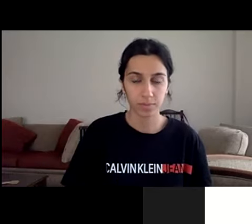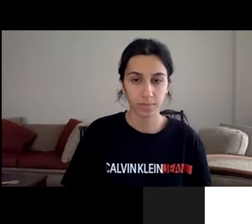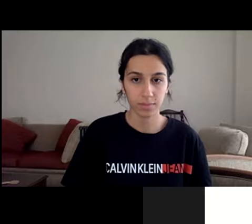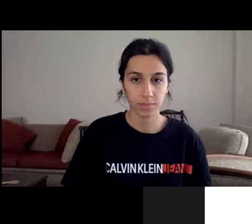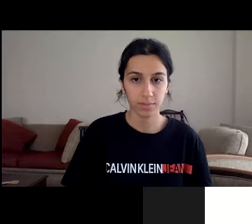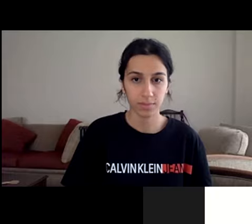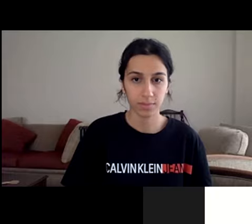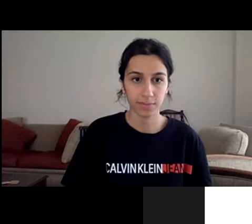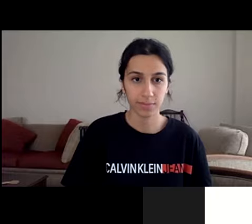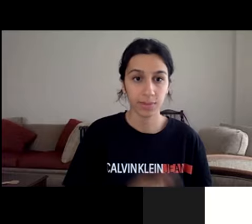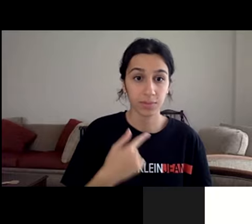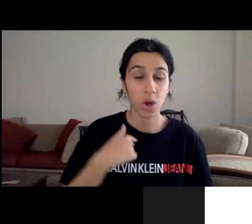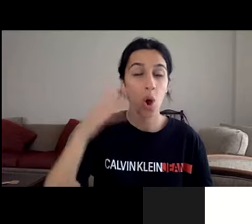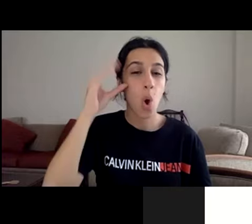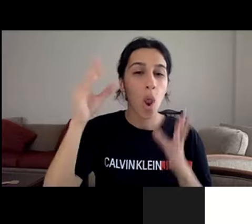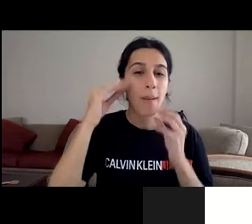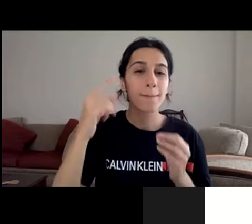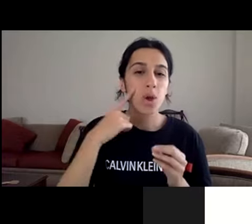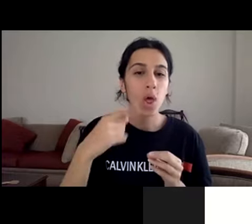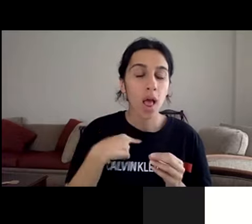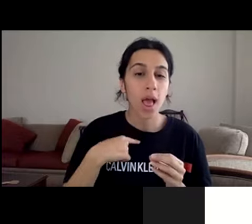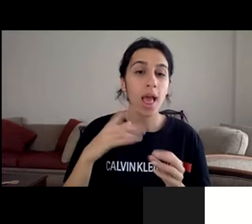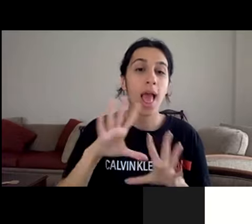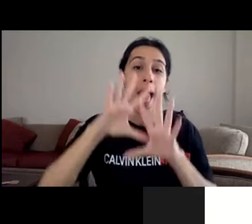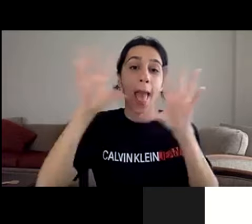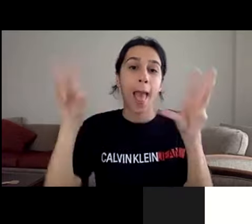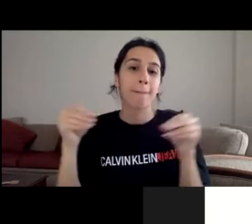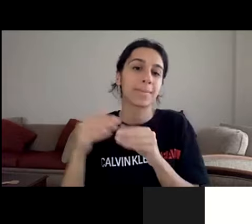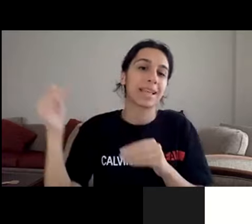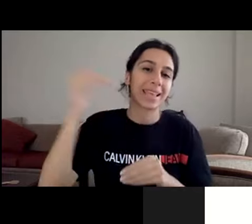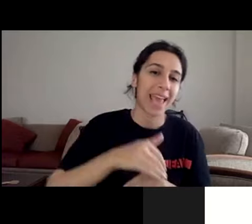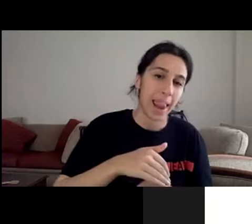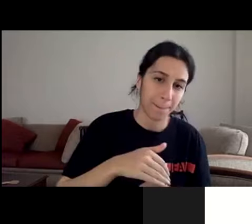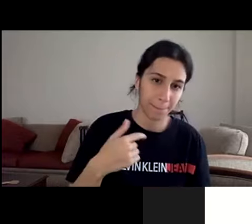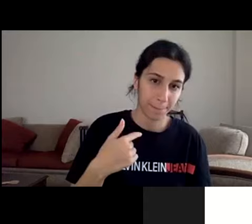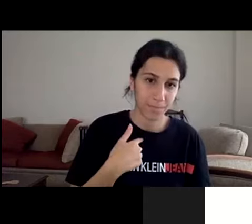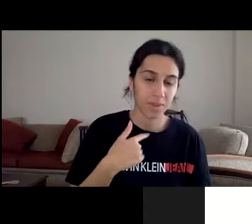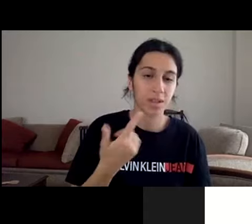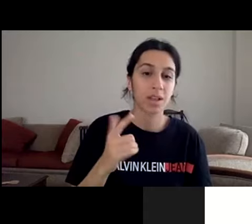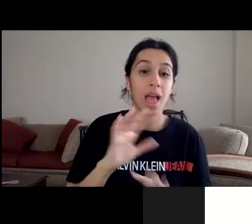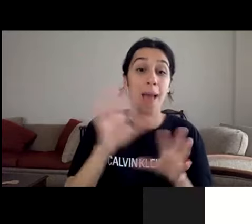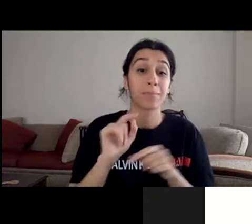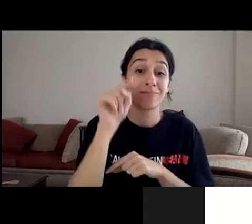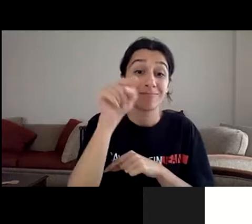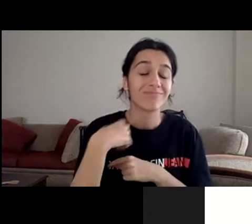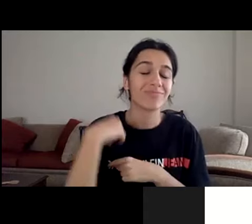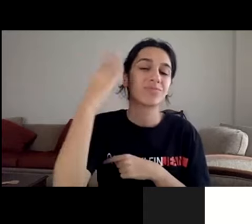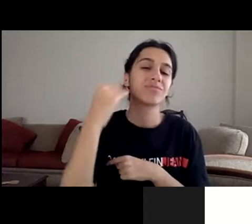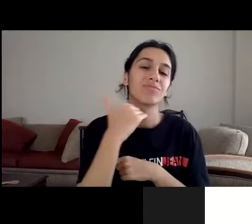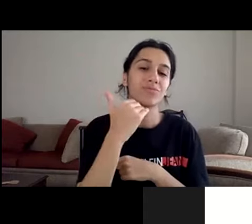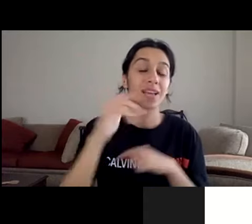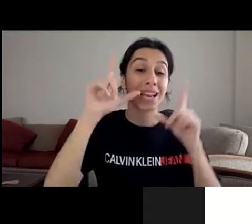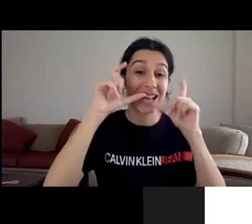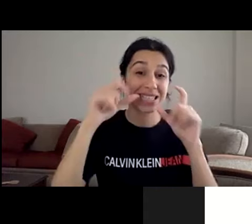ben öğrenme şeklim benim tümden gelim şeklinde yani tüme varım şeklinde öğrenemiyorum. Yani resimler benim